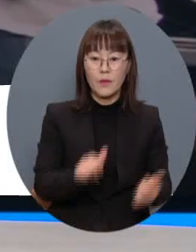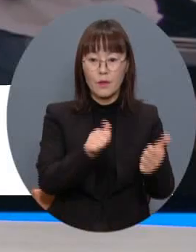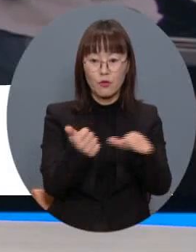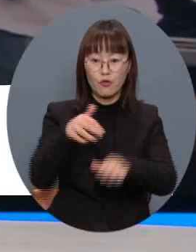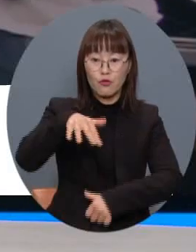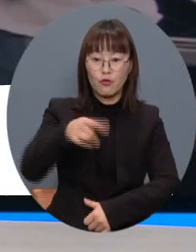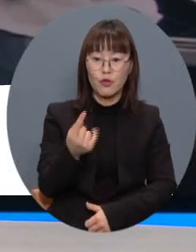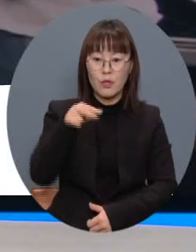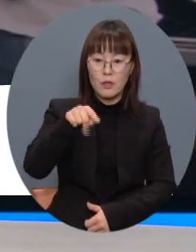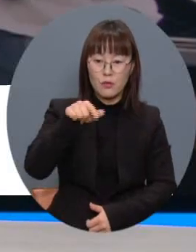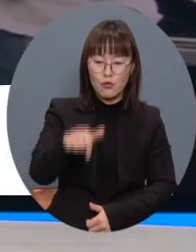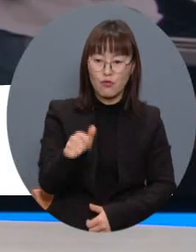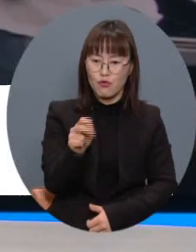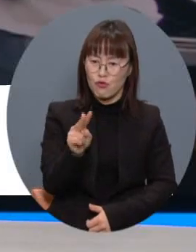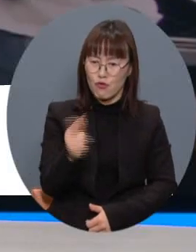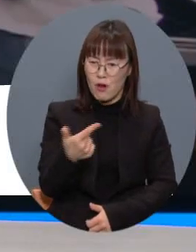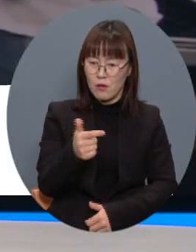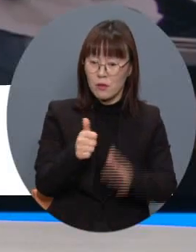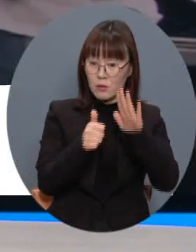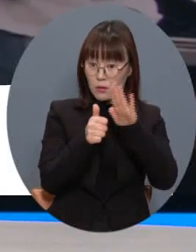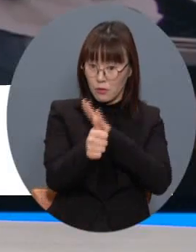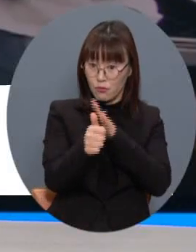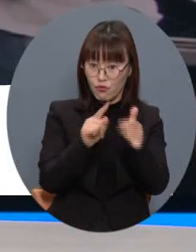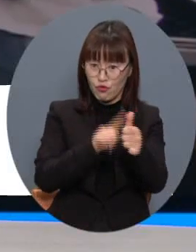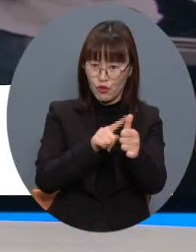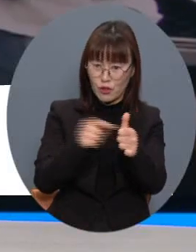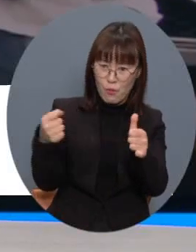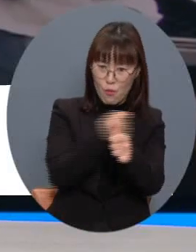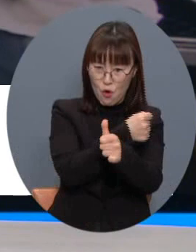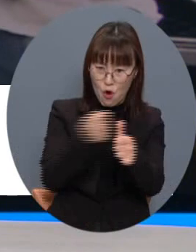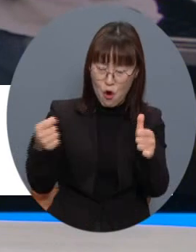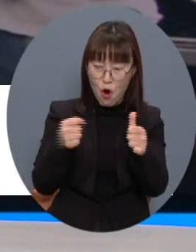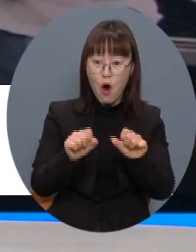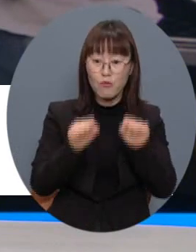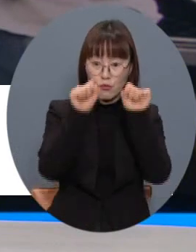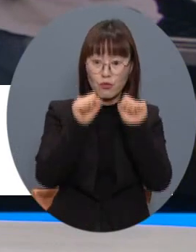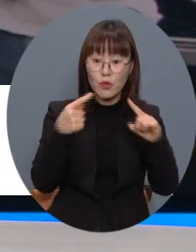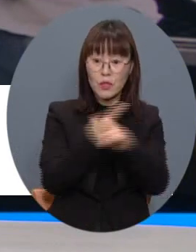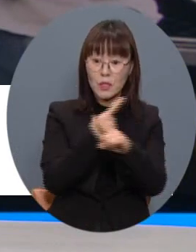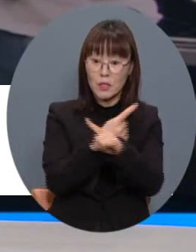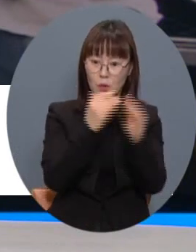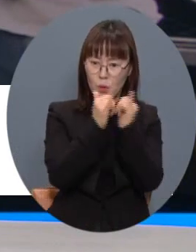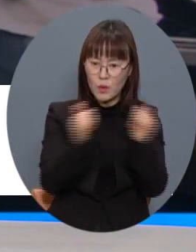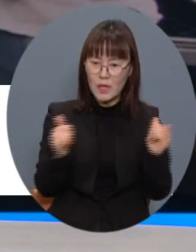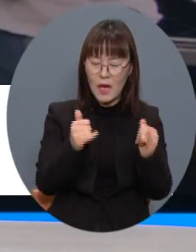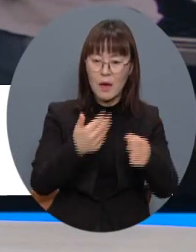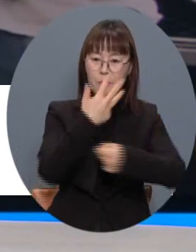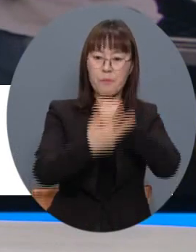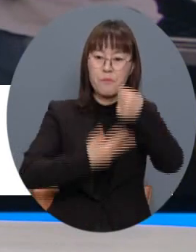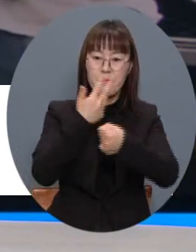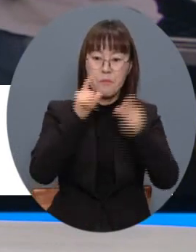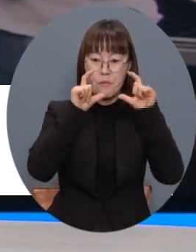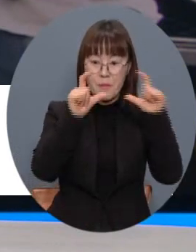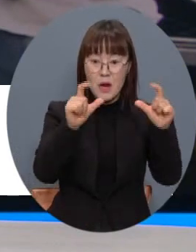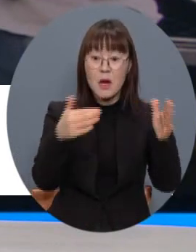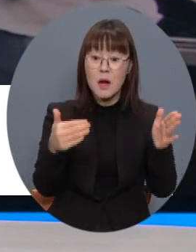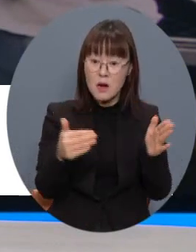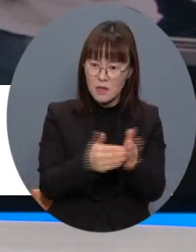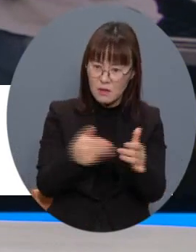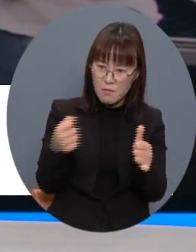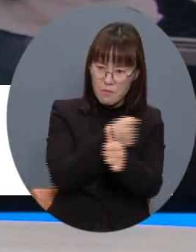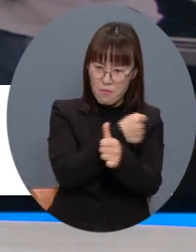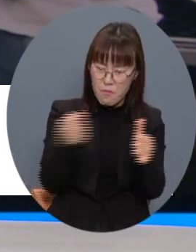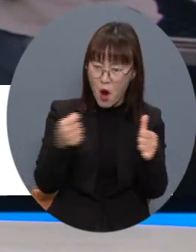고 최숙현 선수에게 가혹행위를 한 혐의로 구속 기소된 운동 처방사에게 징역 8년이 선고됐습니다.